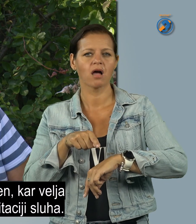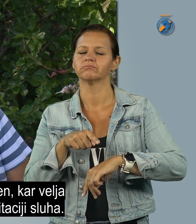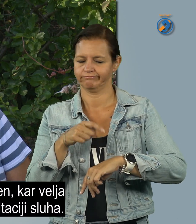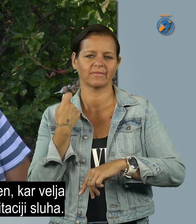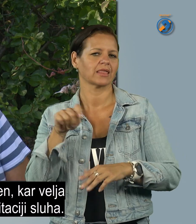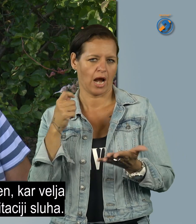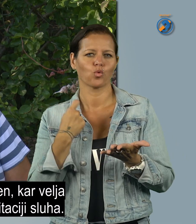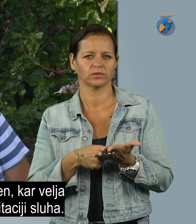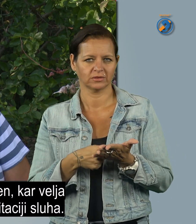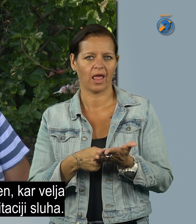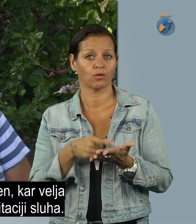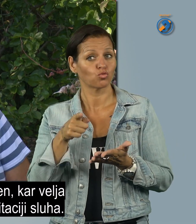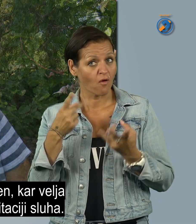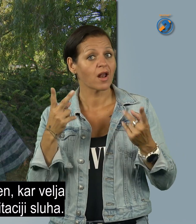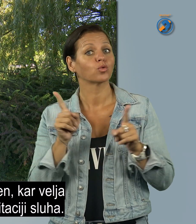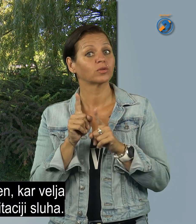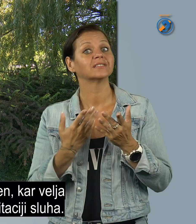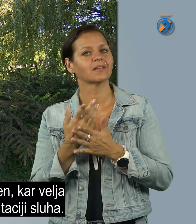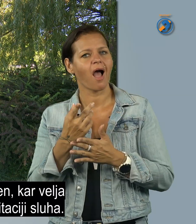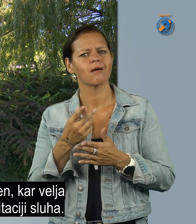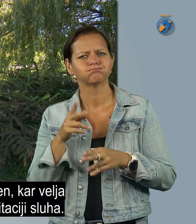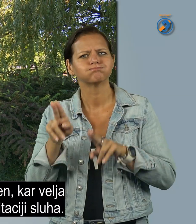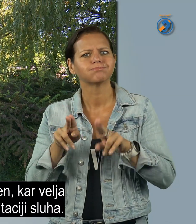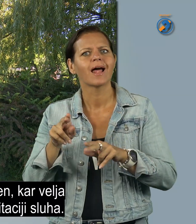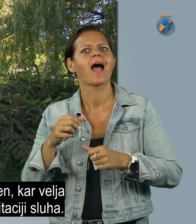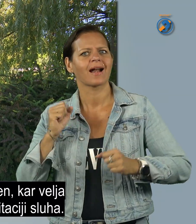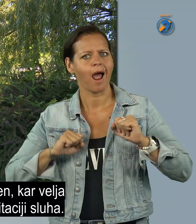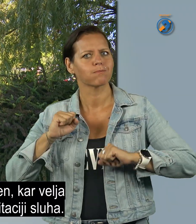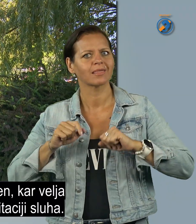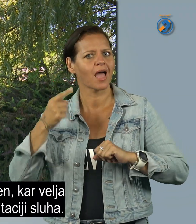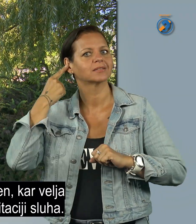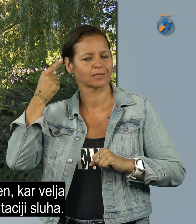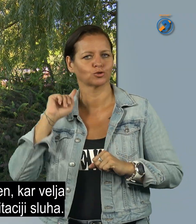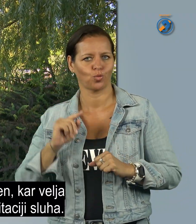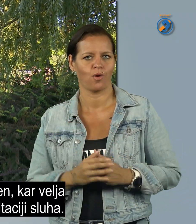Čas je dragocen, kar velja tudi pri rehabilitaciji sluha.